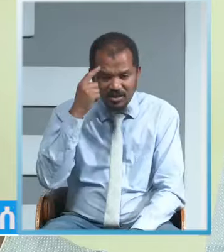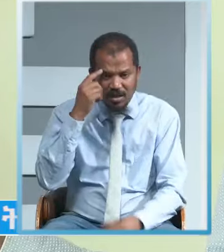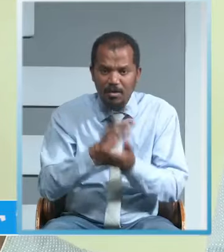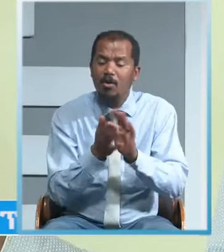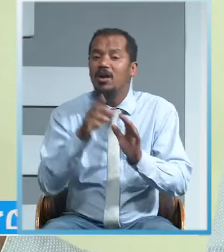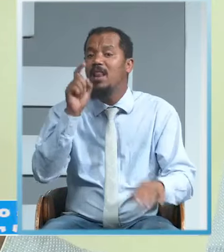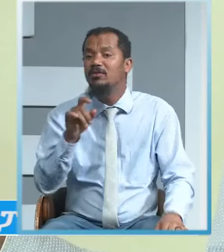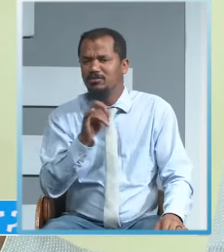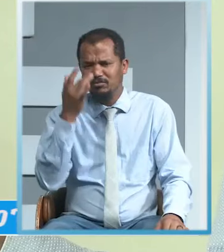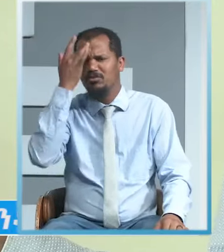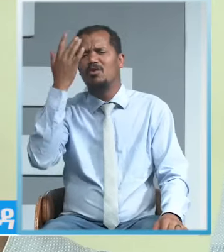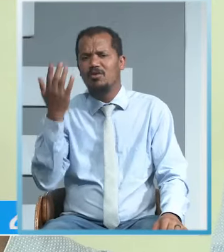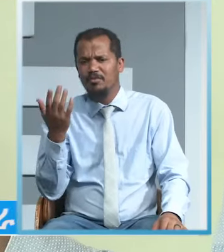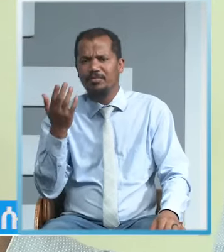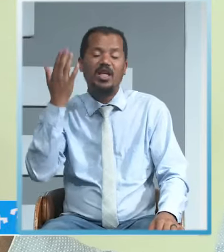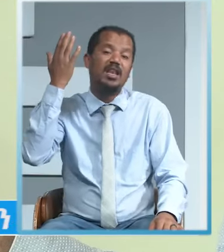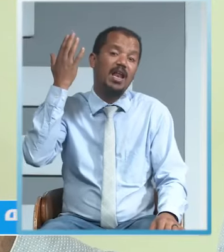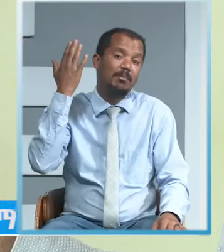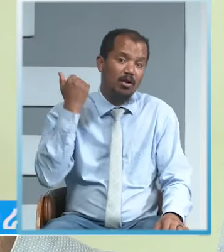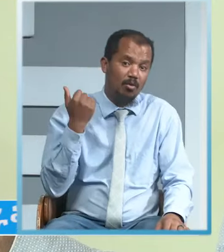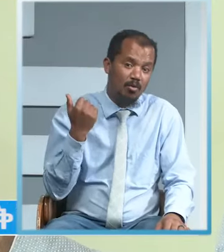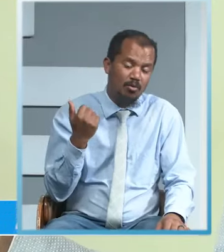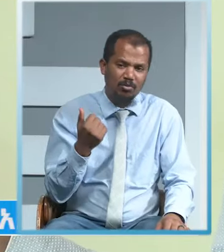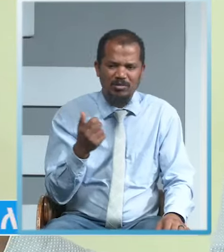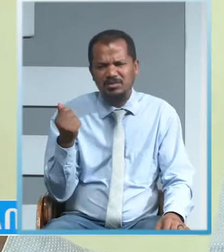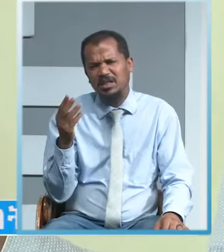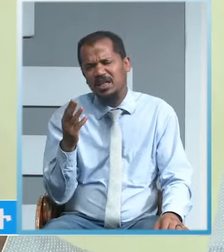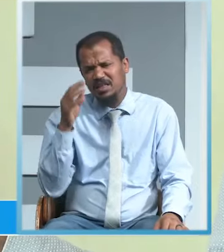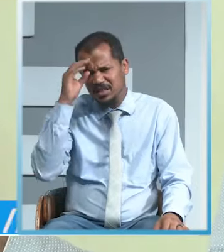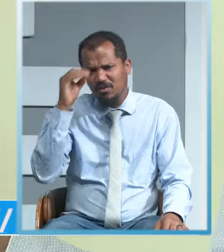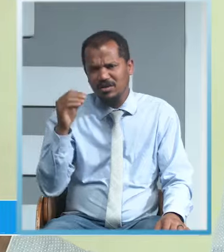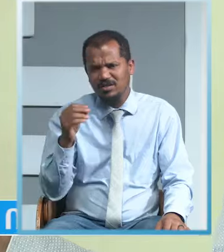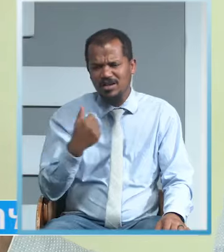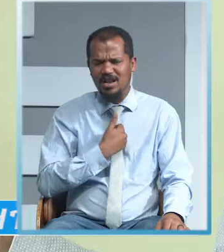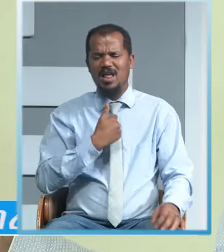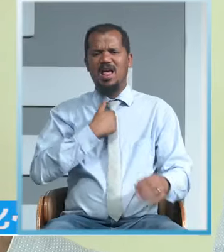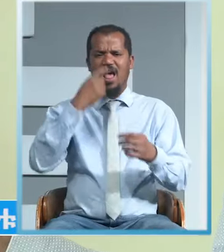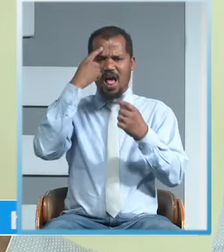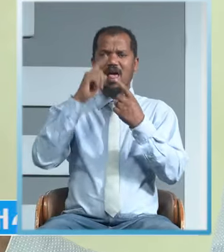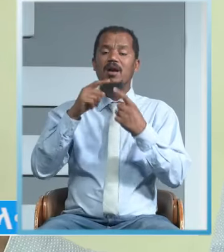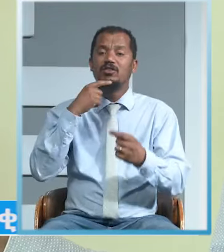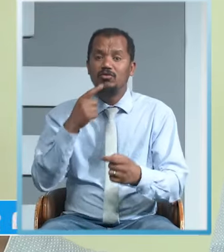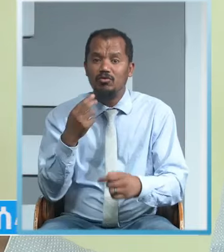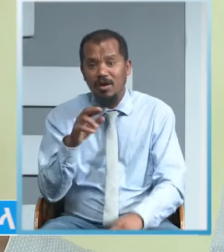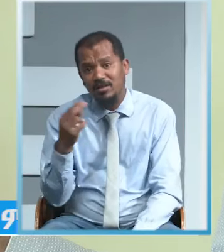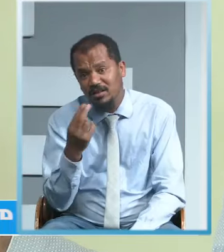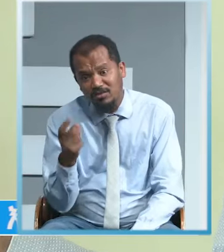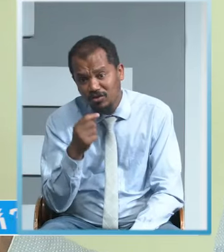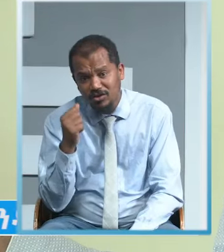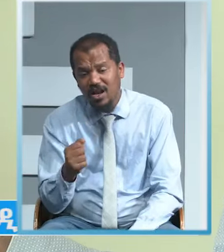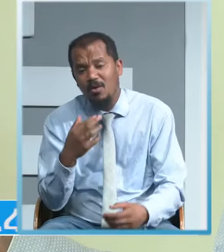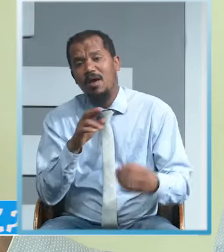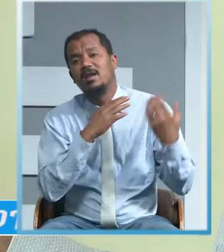እንጂ ዝም ብሎ እንደነበረው ጥቂት ሰዎች ለራሳቸው ዓላማ ሲሉ ወይም ለጥቅም ሊሆን ይችላል ወይም